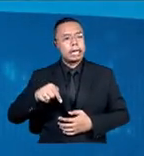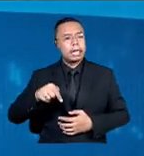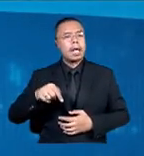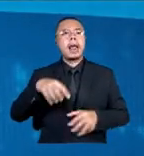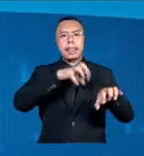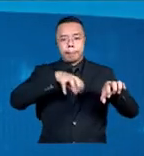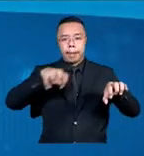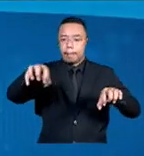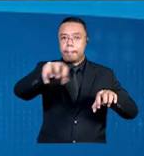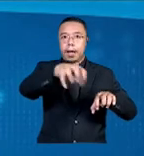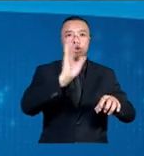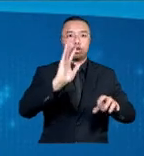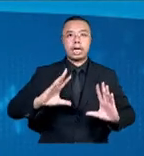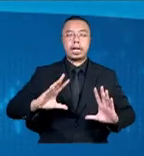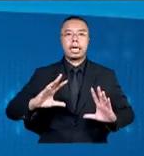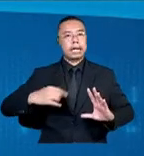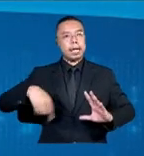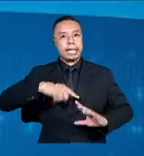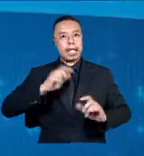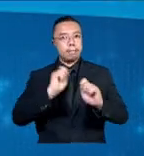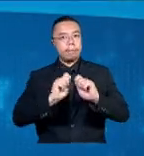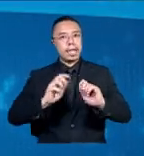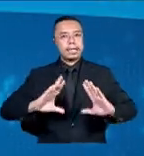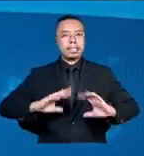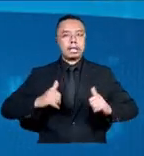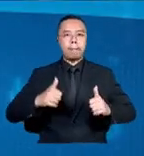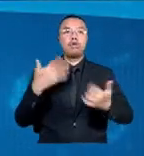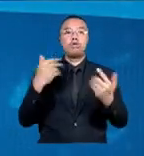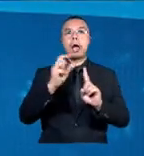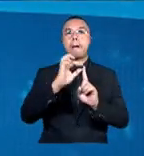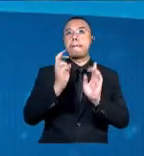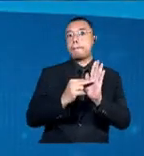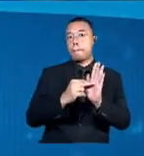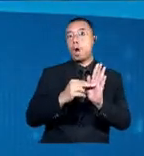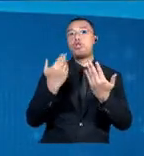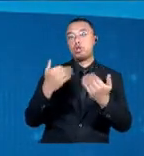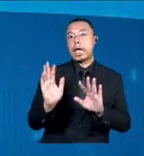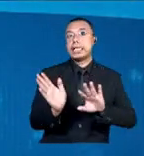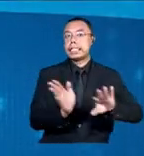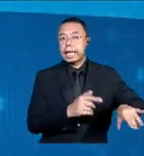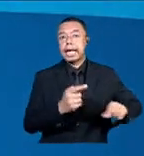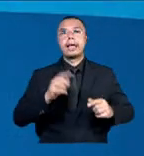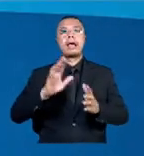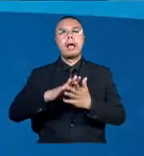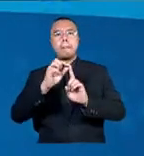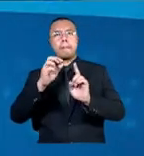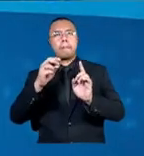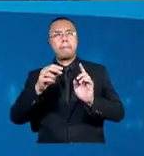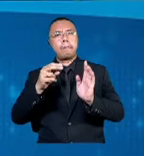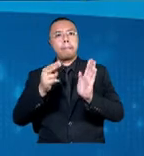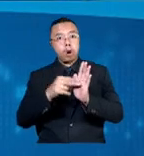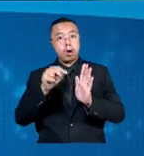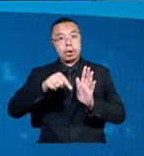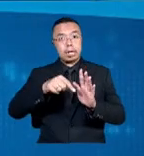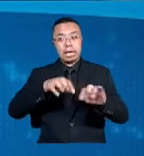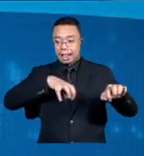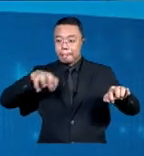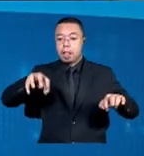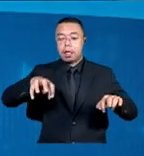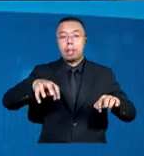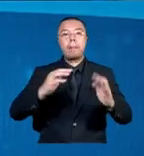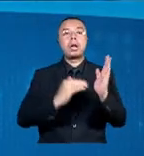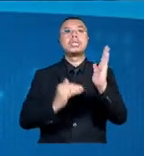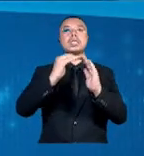yang kami siapkan setelah kita gunakan PON, semuanya venue-venue yang bertaraf